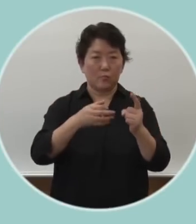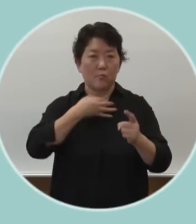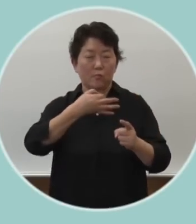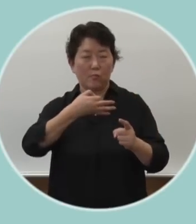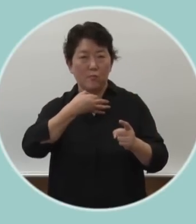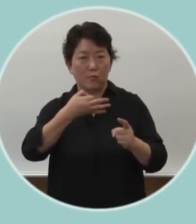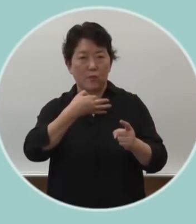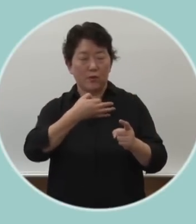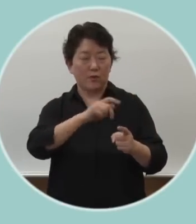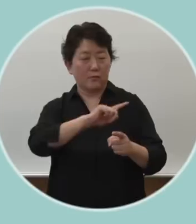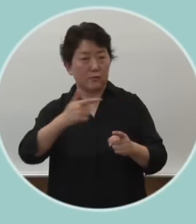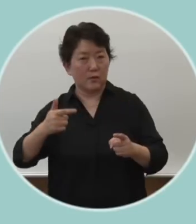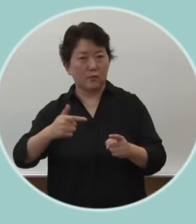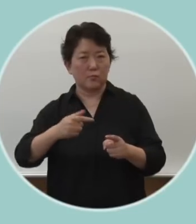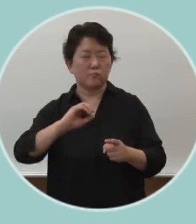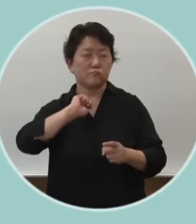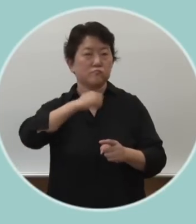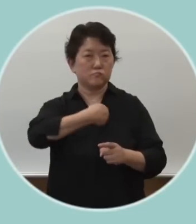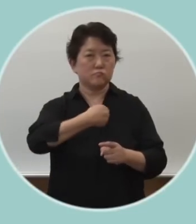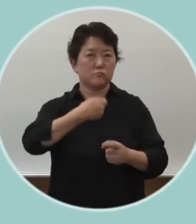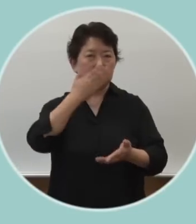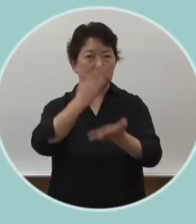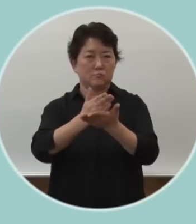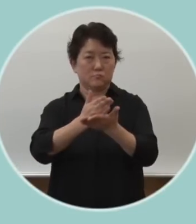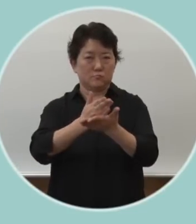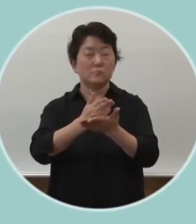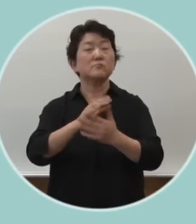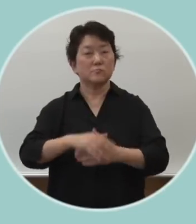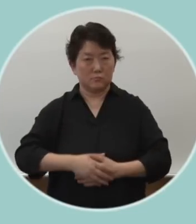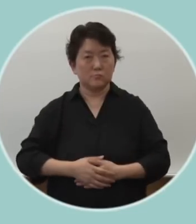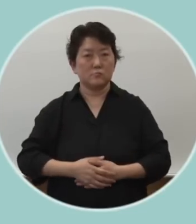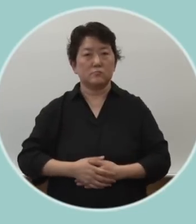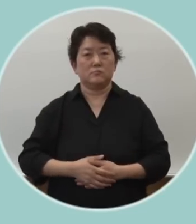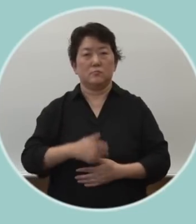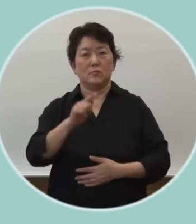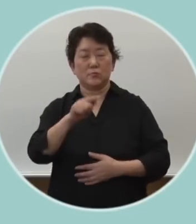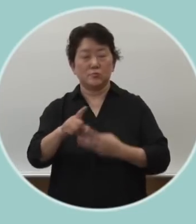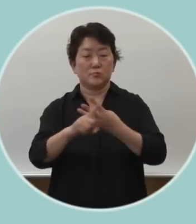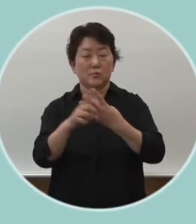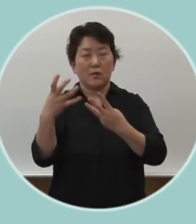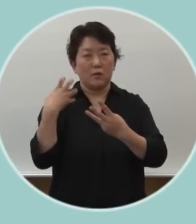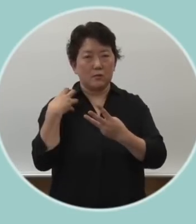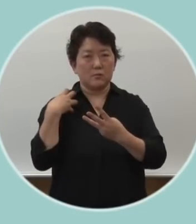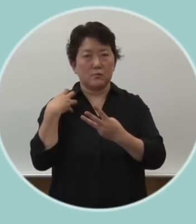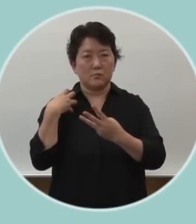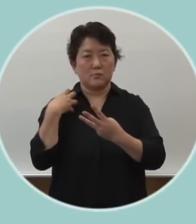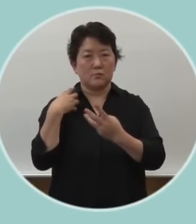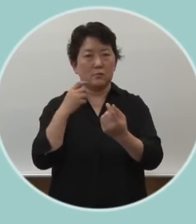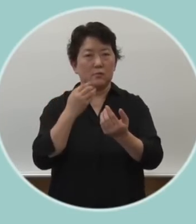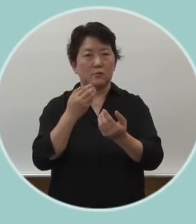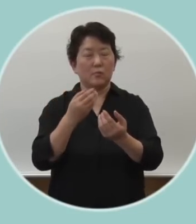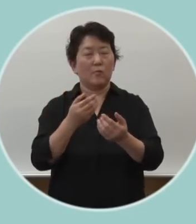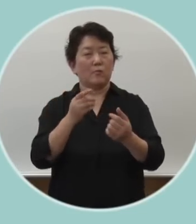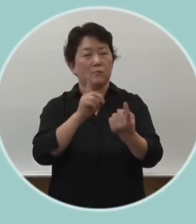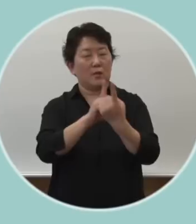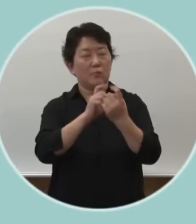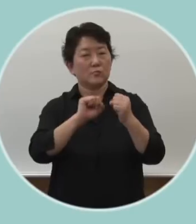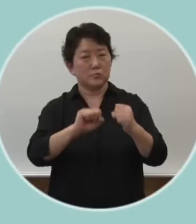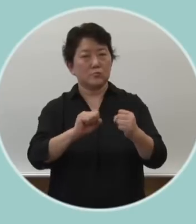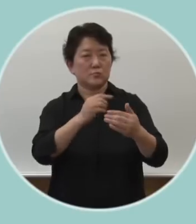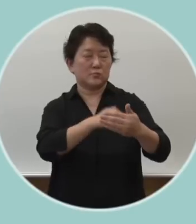や発声などを禁止することなど、主催者に求められている対策を徹底する